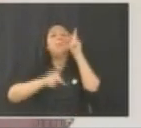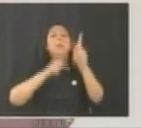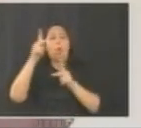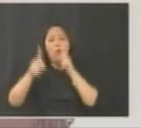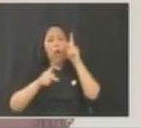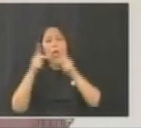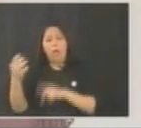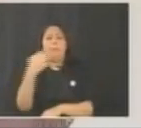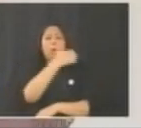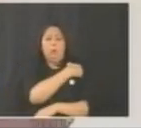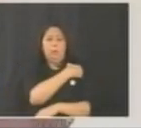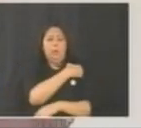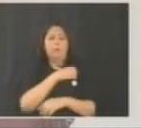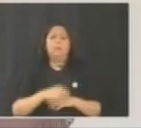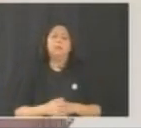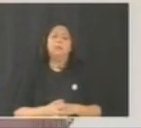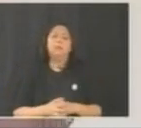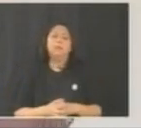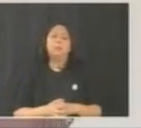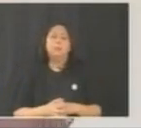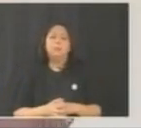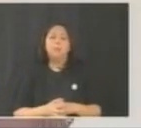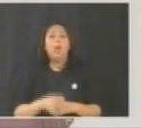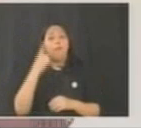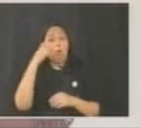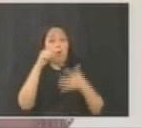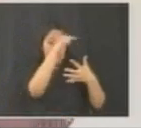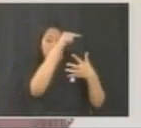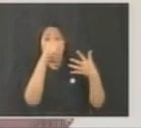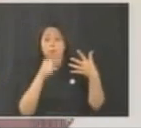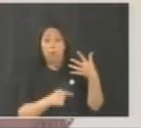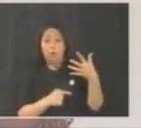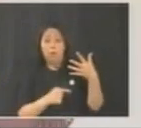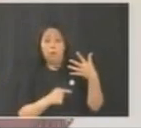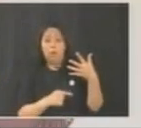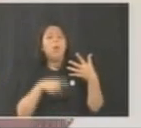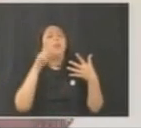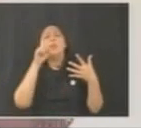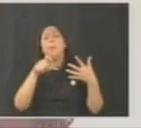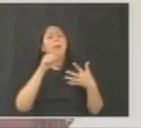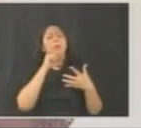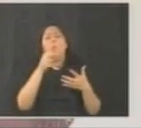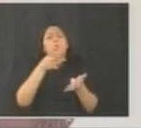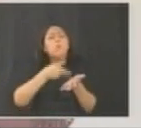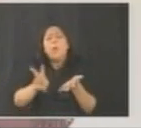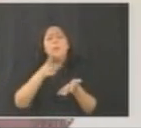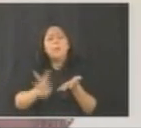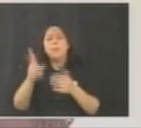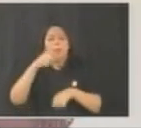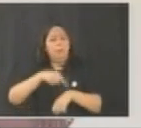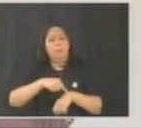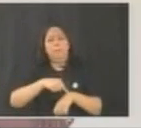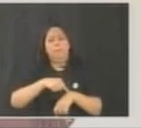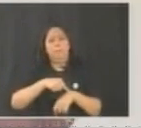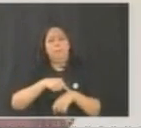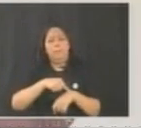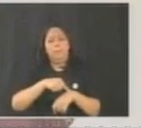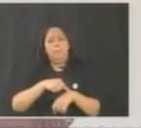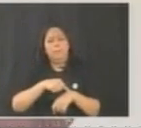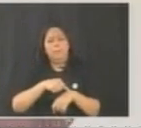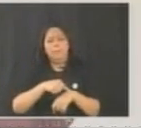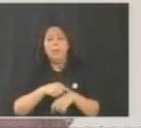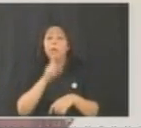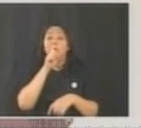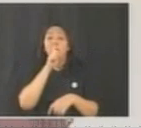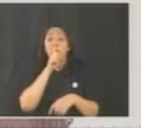mga larangan, walang dapat sayangin oras. Ang